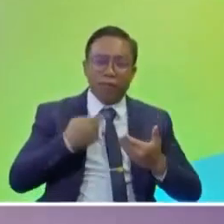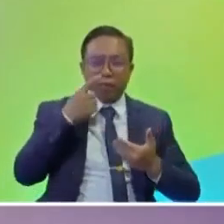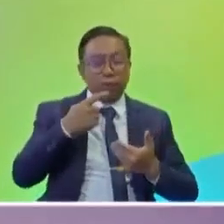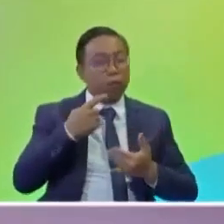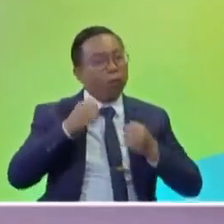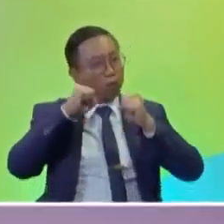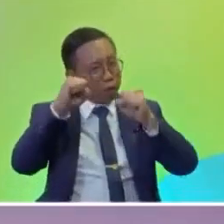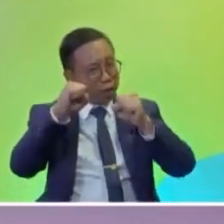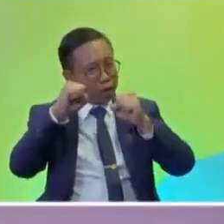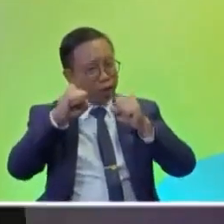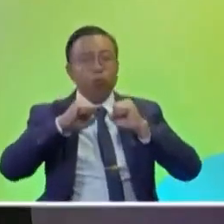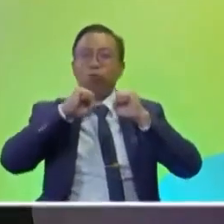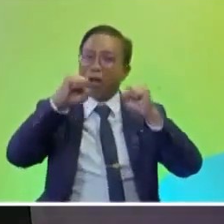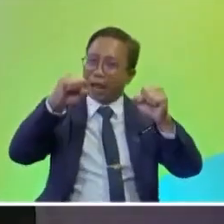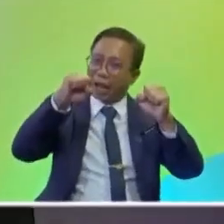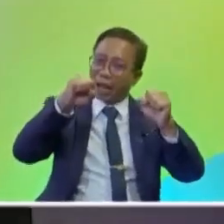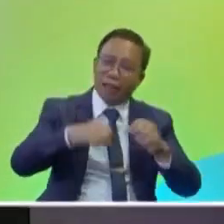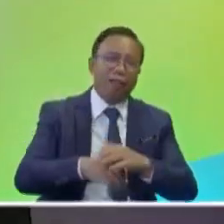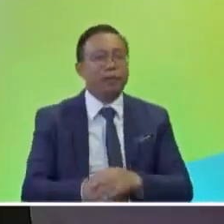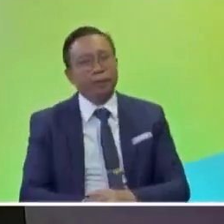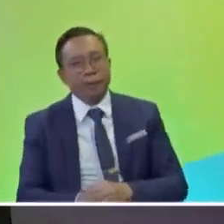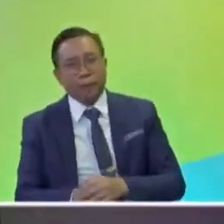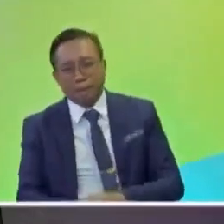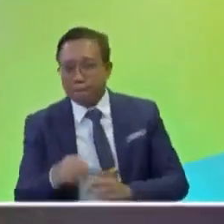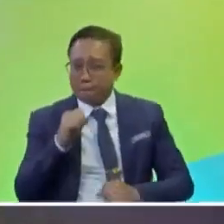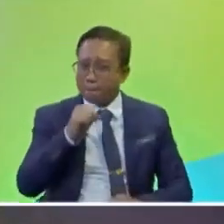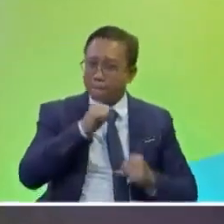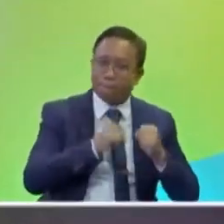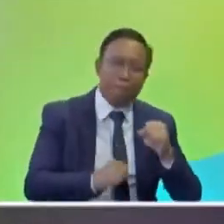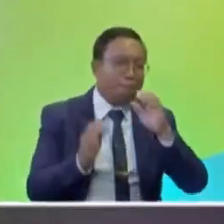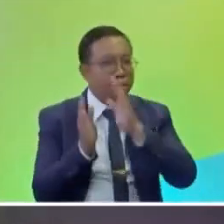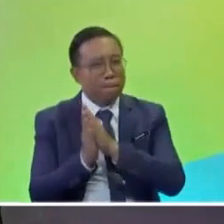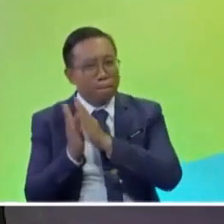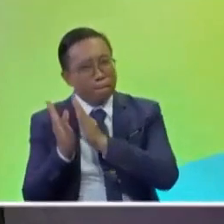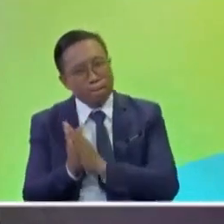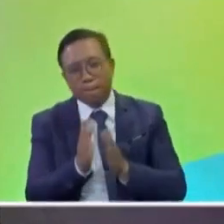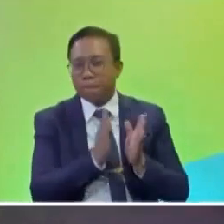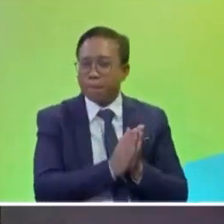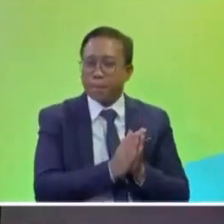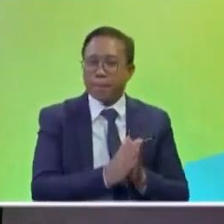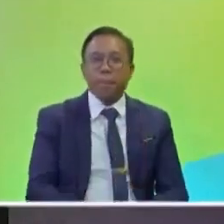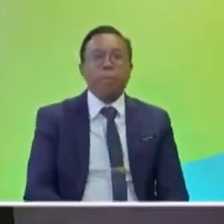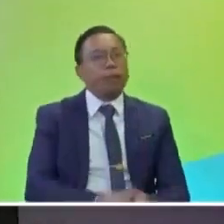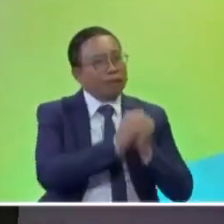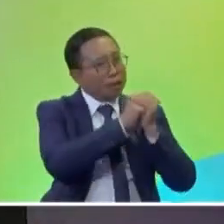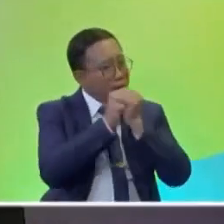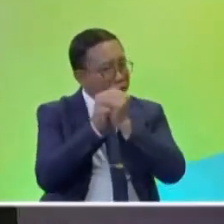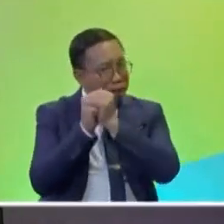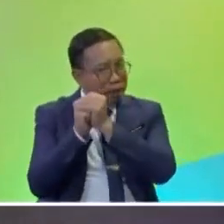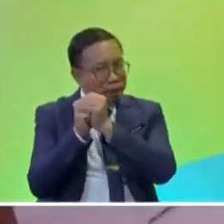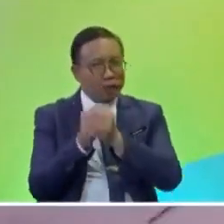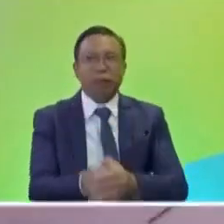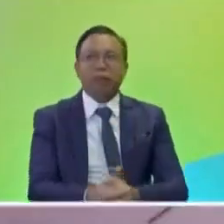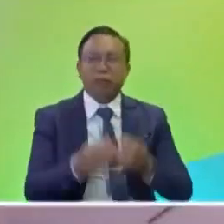gembira, sebut hore, hore. Okey. Tahniah.